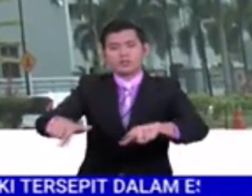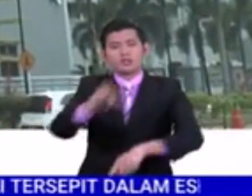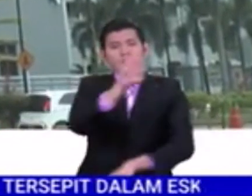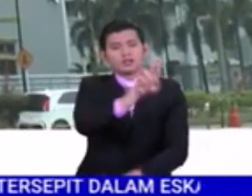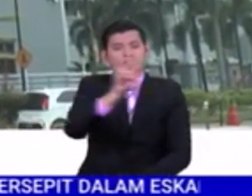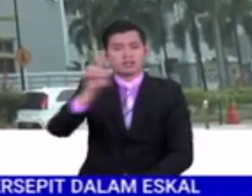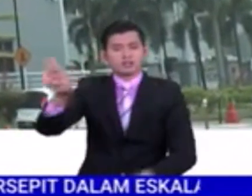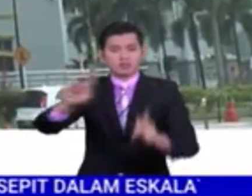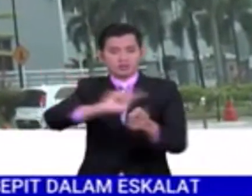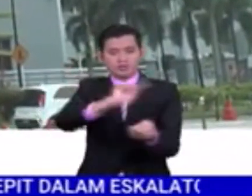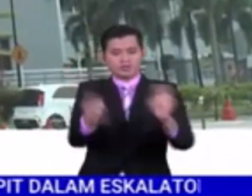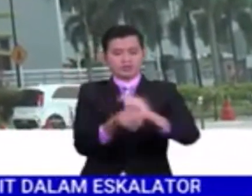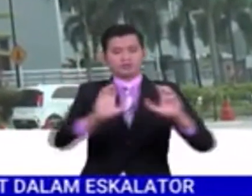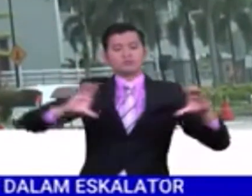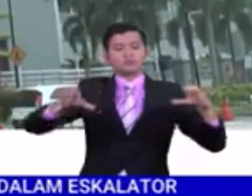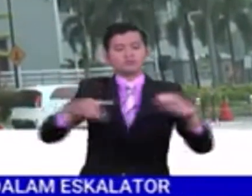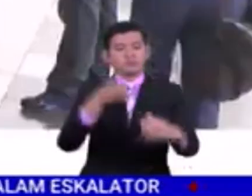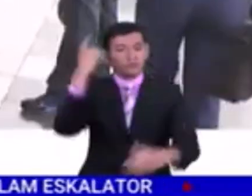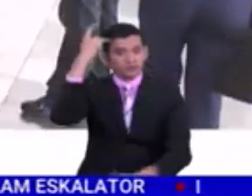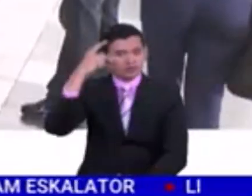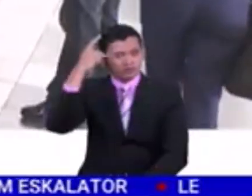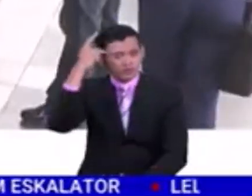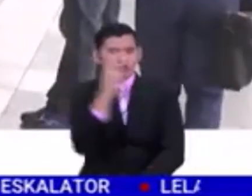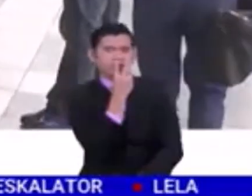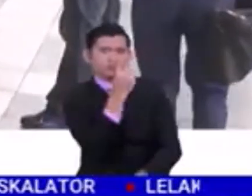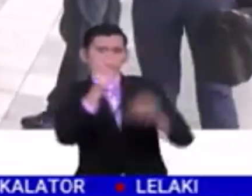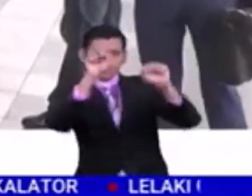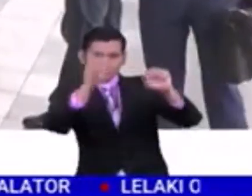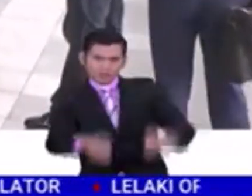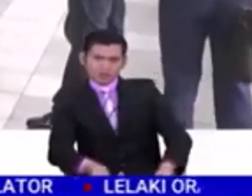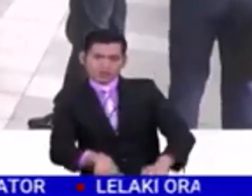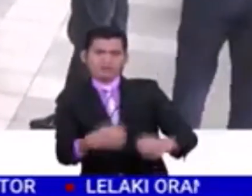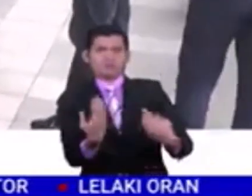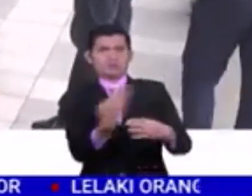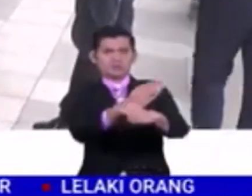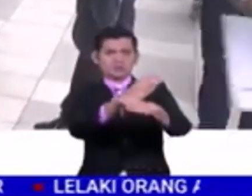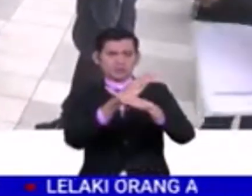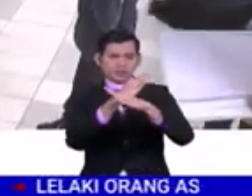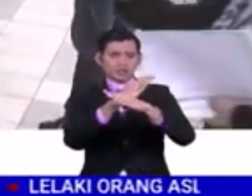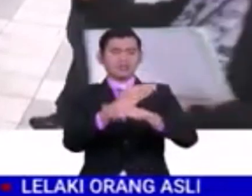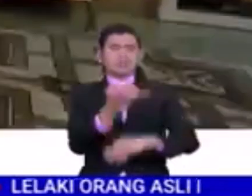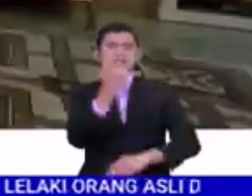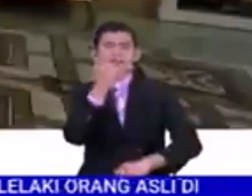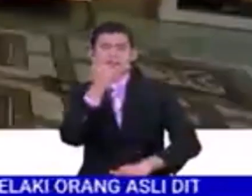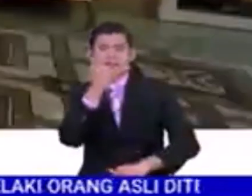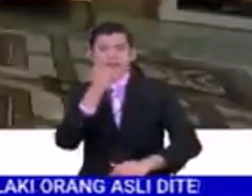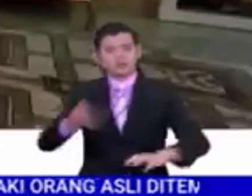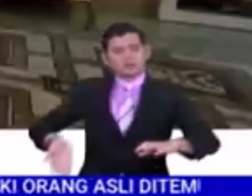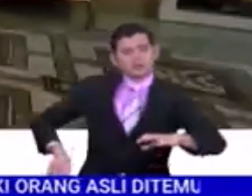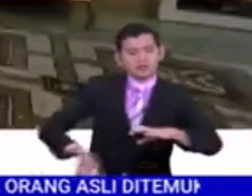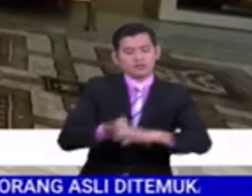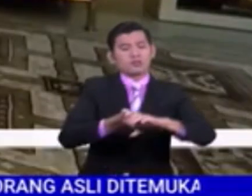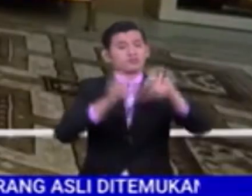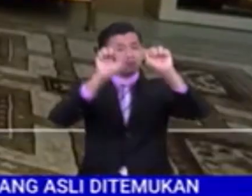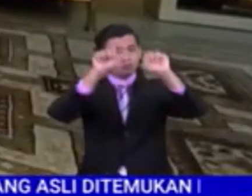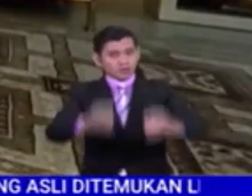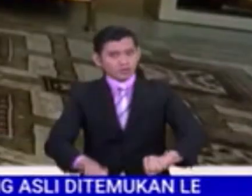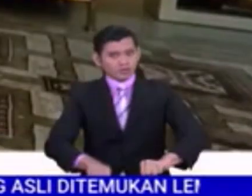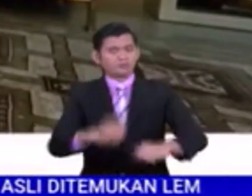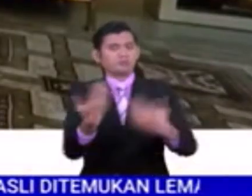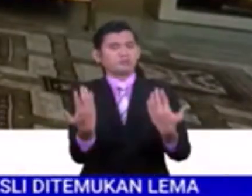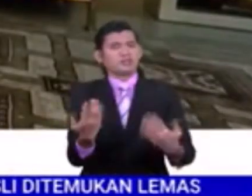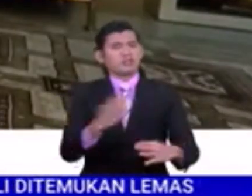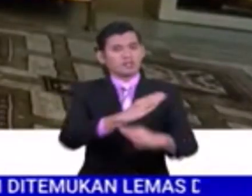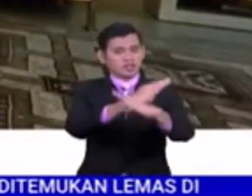RUU anti-lompat parti juga dilihat dapat mengekang dari salah laku rasuah. Ini untuk menghalang